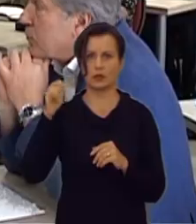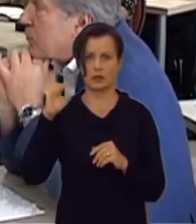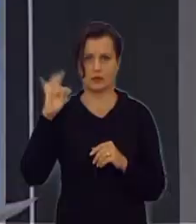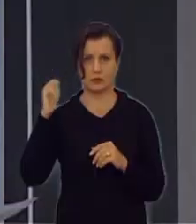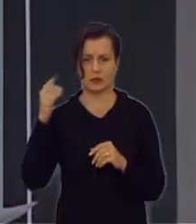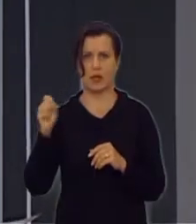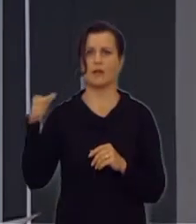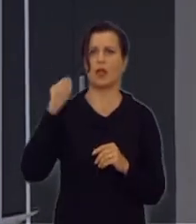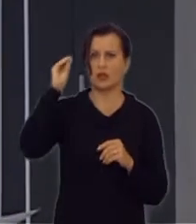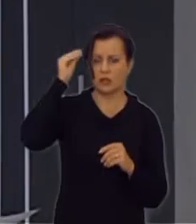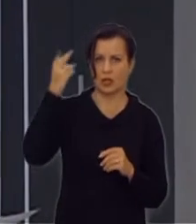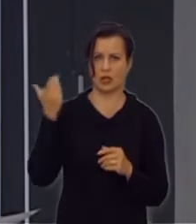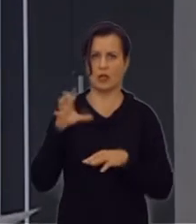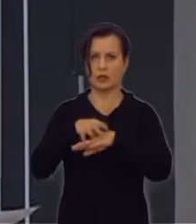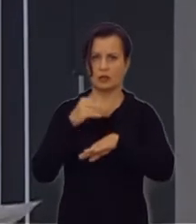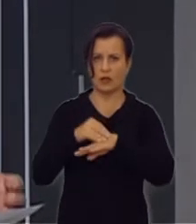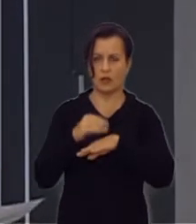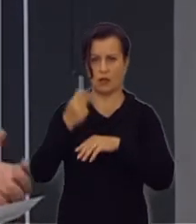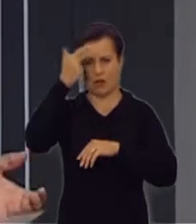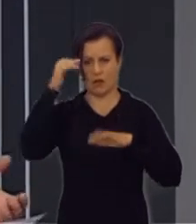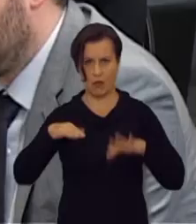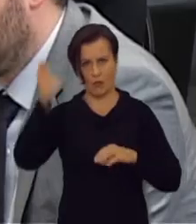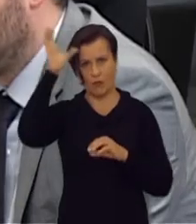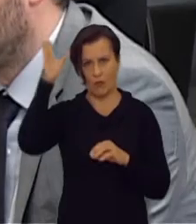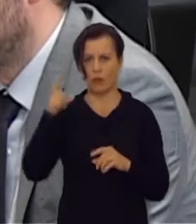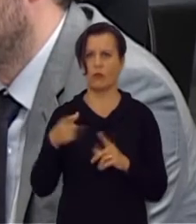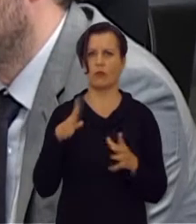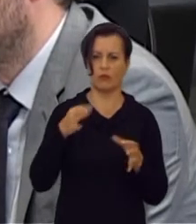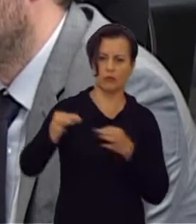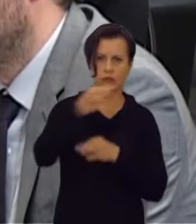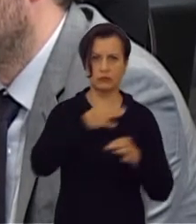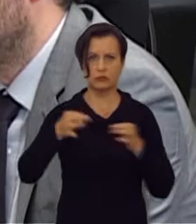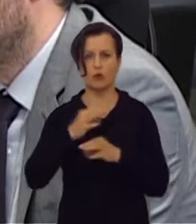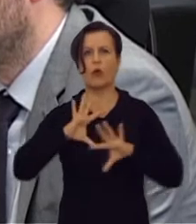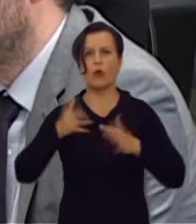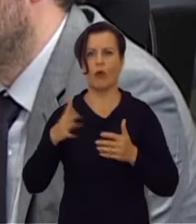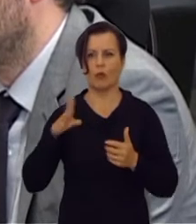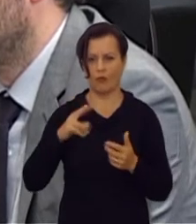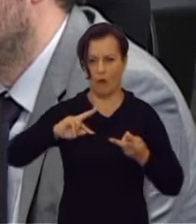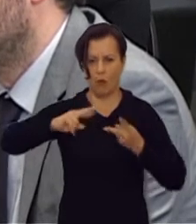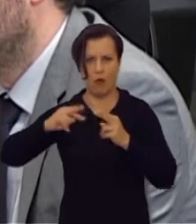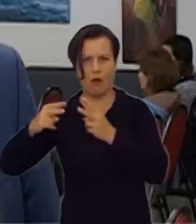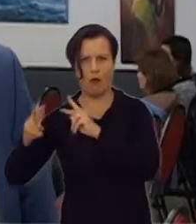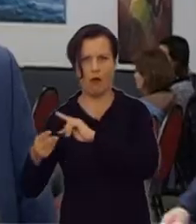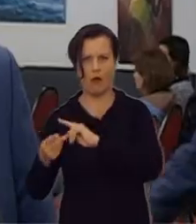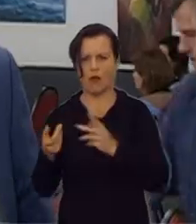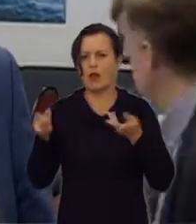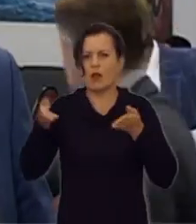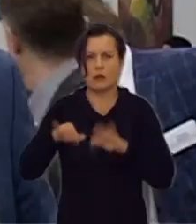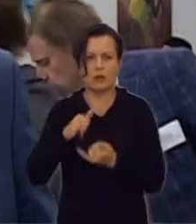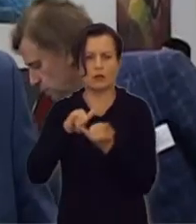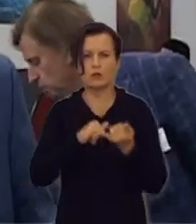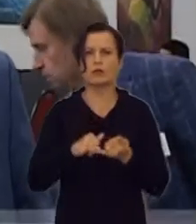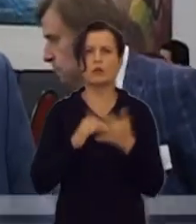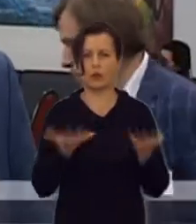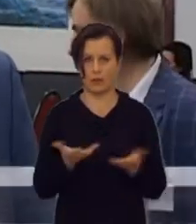Čekijos, Švedijos diskutavo apie tai, kokį pėdsaką paliko reformacija. Šie metai yra reformacijos metai. Mes gerai